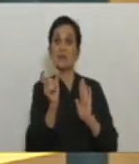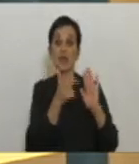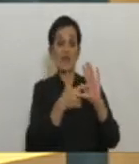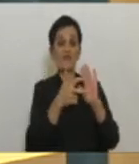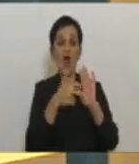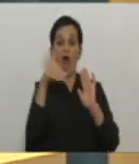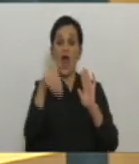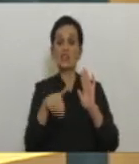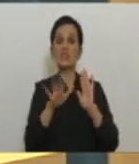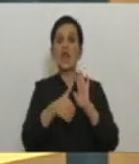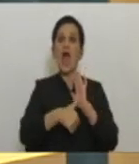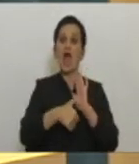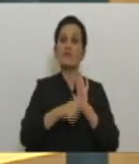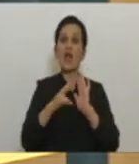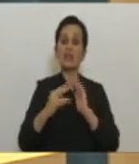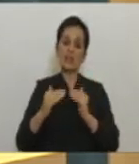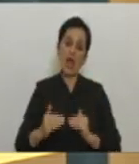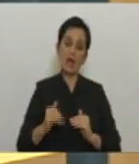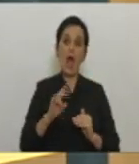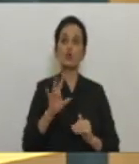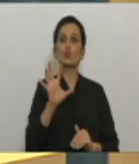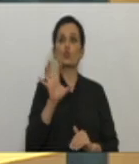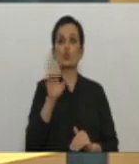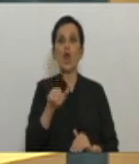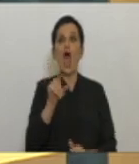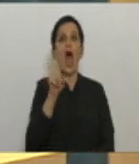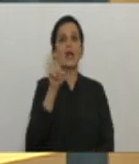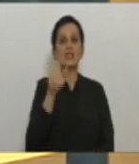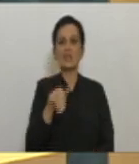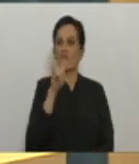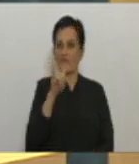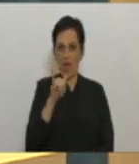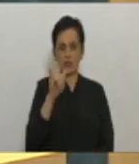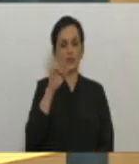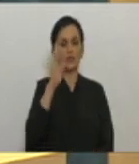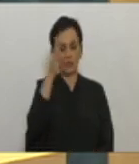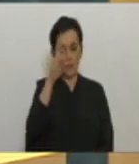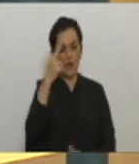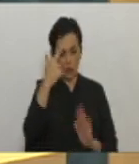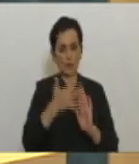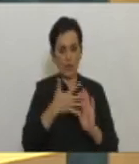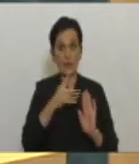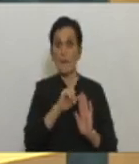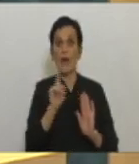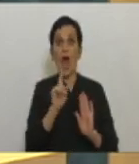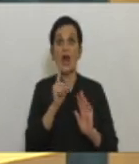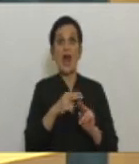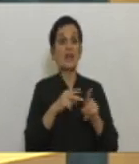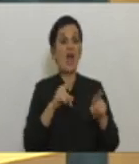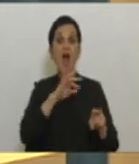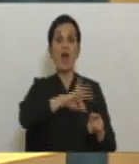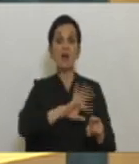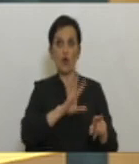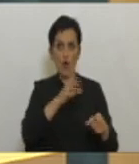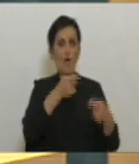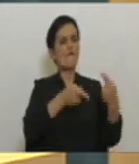კი არა 600,000 ნაკლები ყოფილიყო ან 500,000 ხა 100,000 როვერ იქნებოდა ამასაც ხო ხვდებით ყველა მაგრამ არა ეს არ გაწყოთ ამაზე